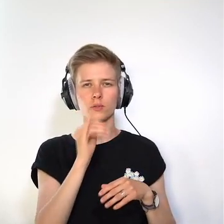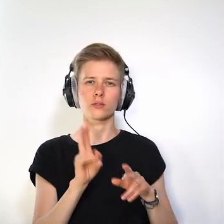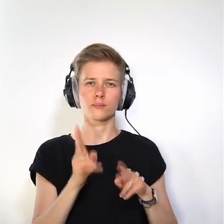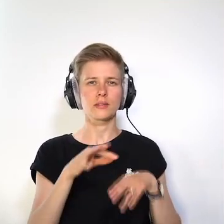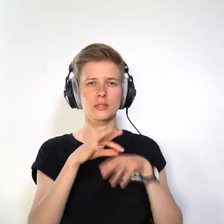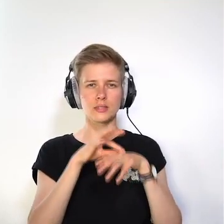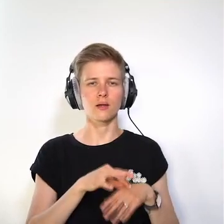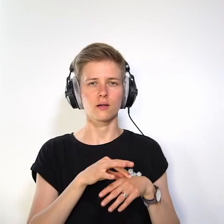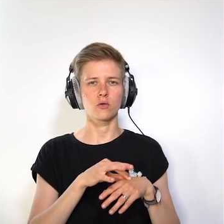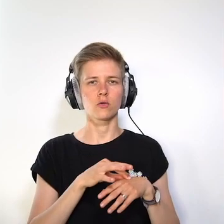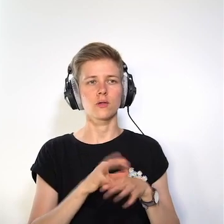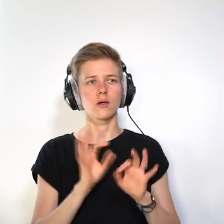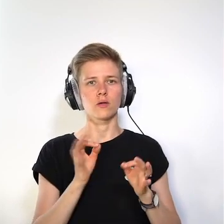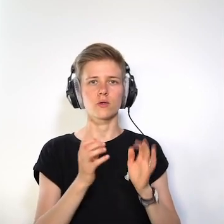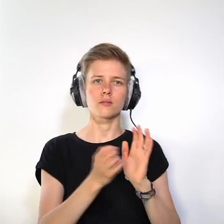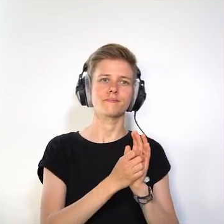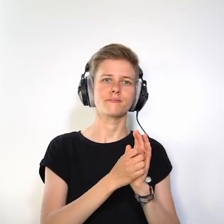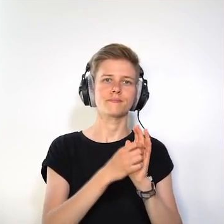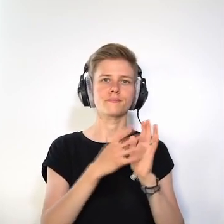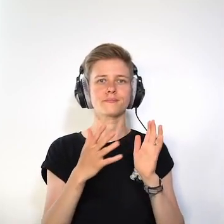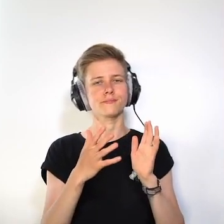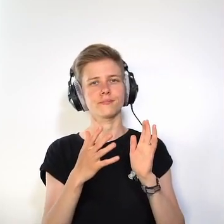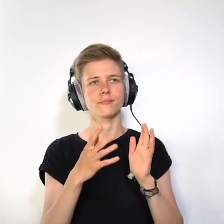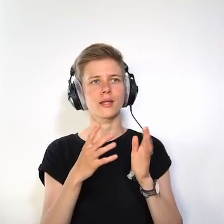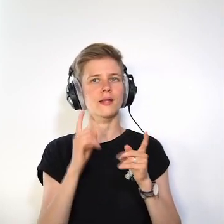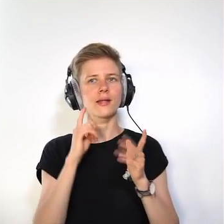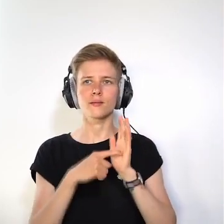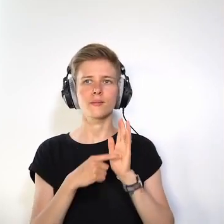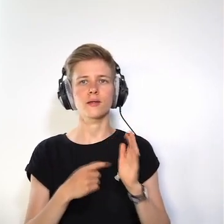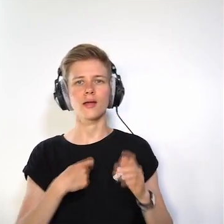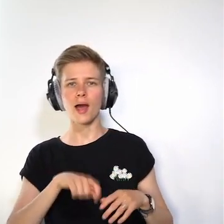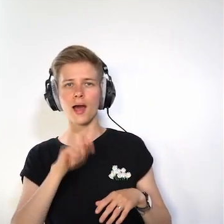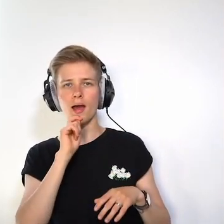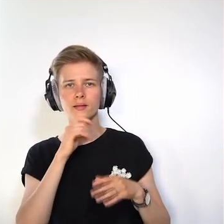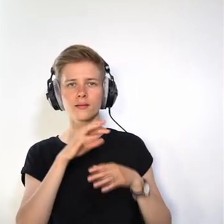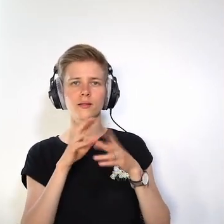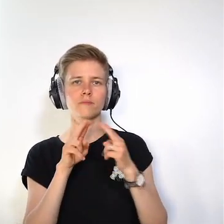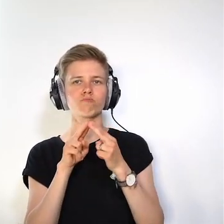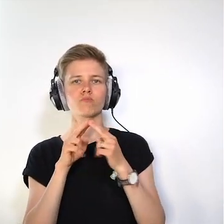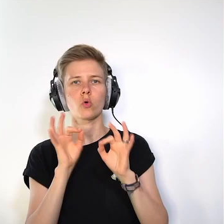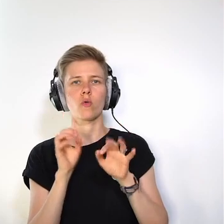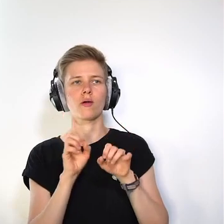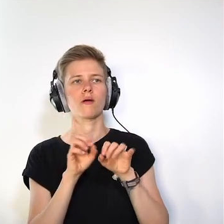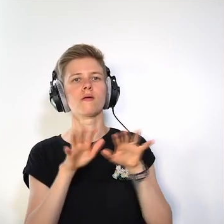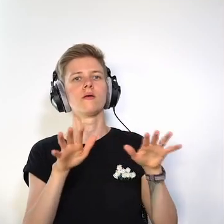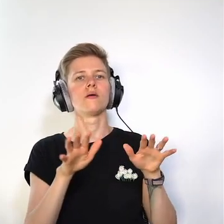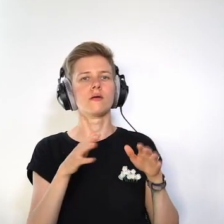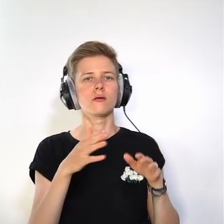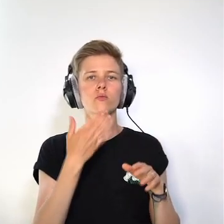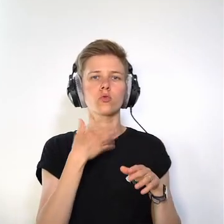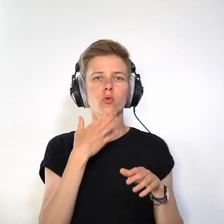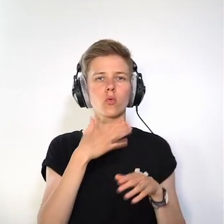miten se heijastuu esimerkiksi, tai miten esimerkiksi äitisuhde tai joku muu on siellä taustatekijänä henkilön